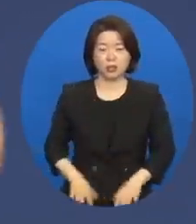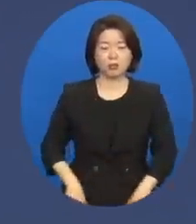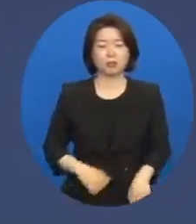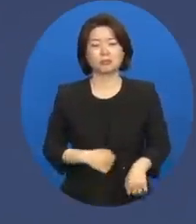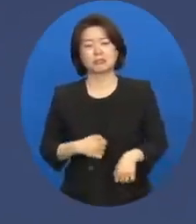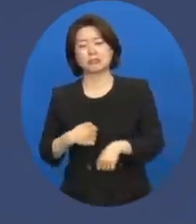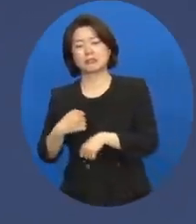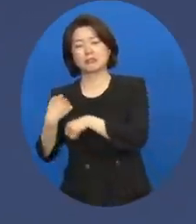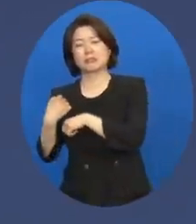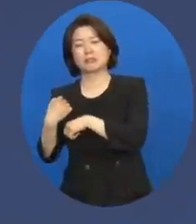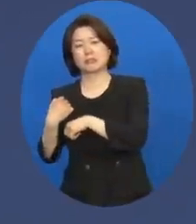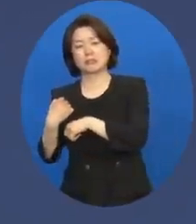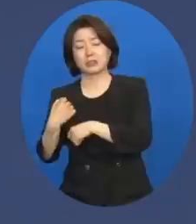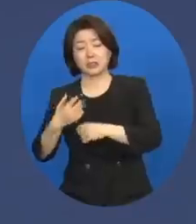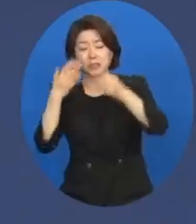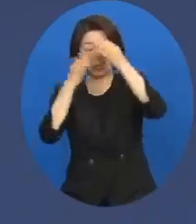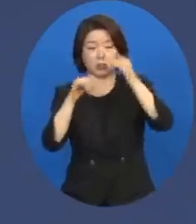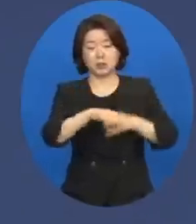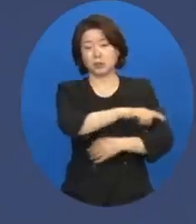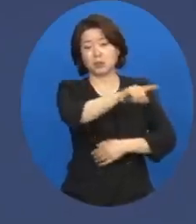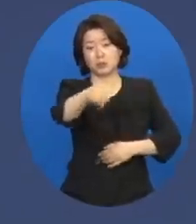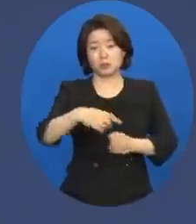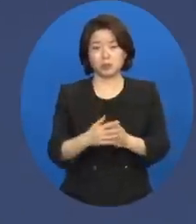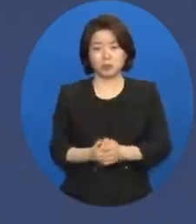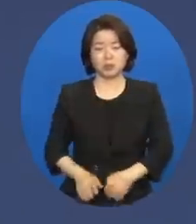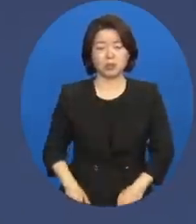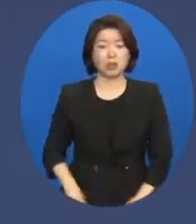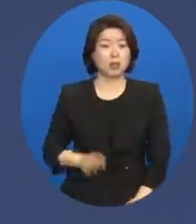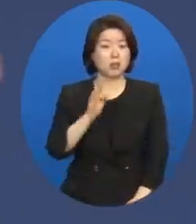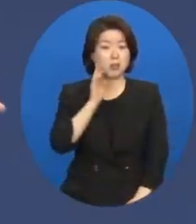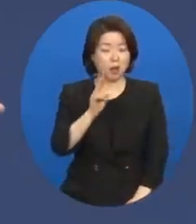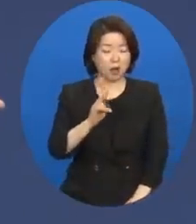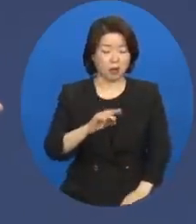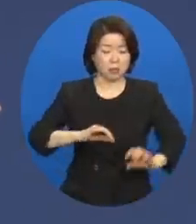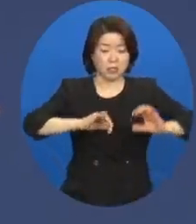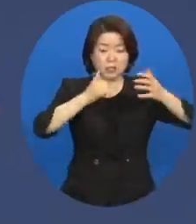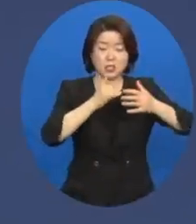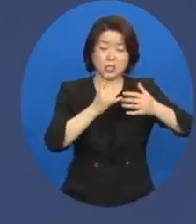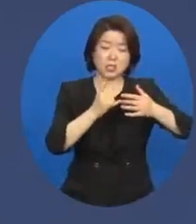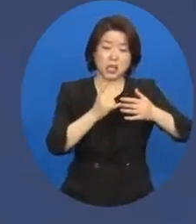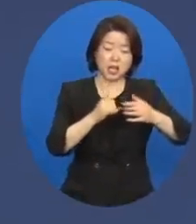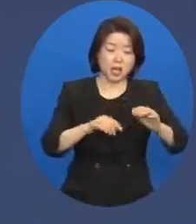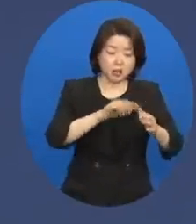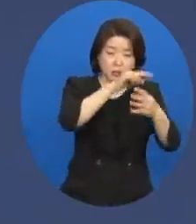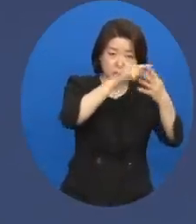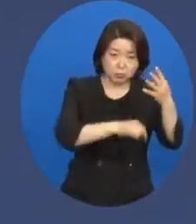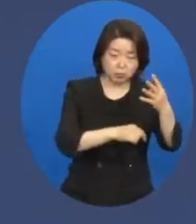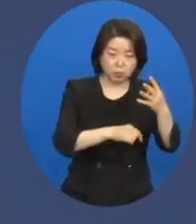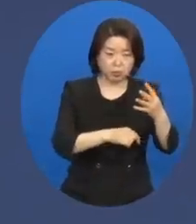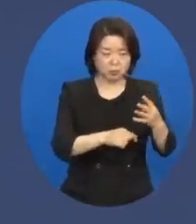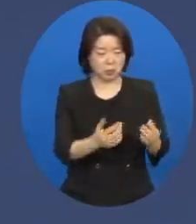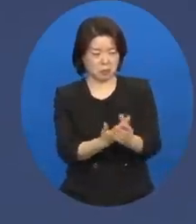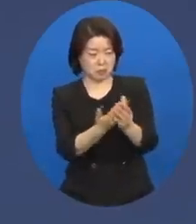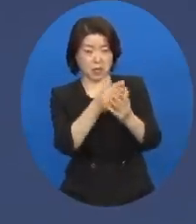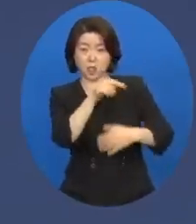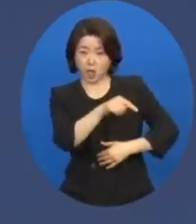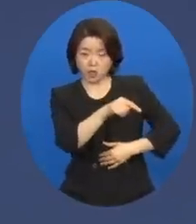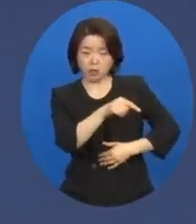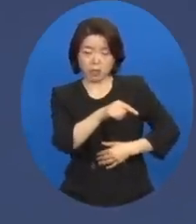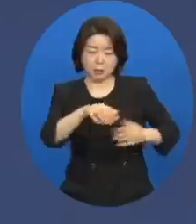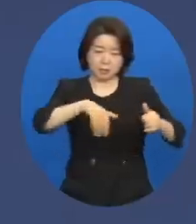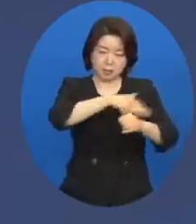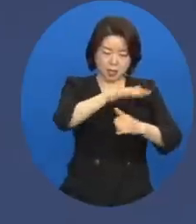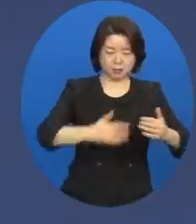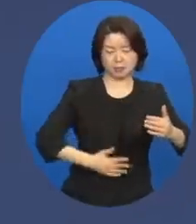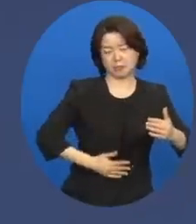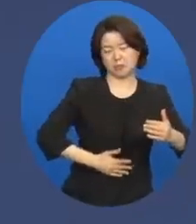느른해진 성도들을 그리고 너무 세속의 수많은 프로그램과 문명에 둘러싸여서 배부른